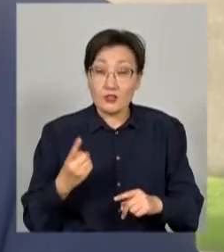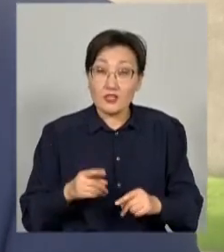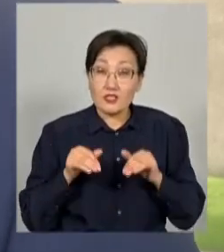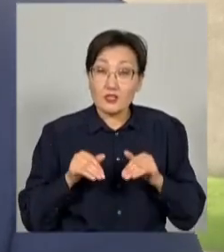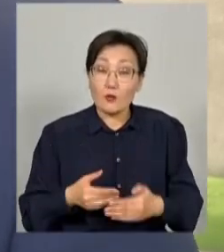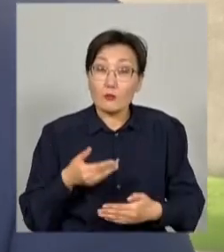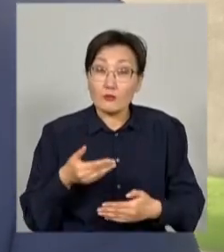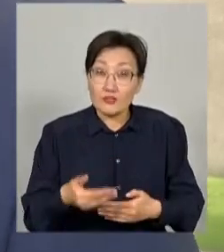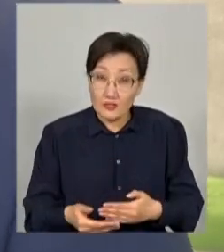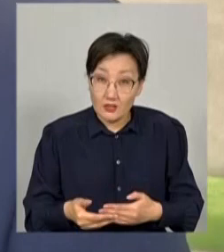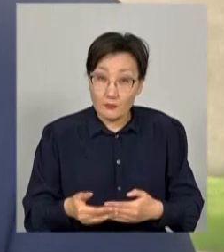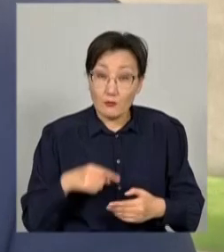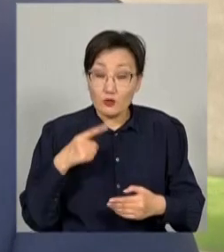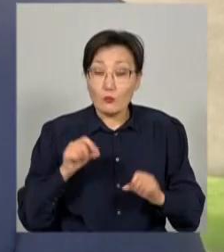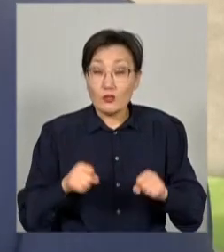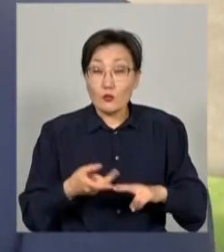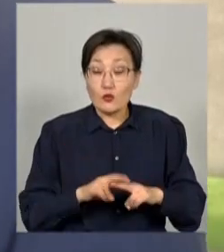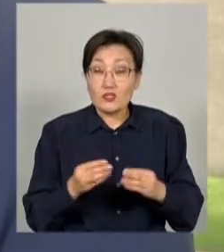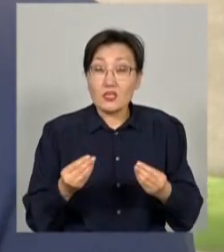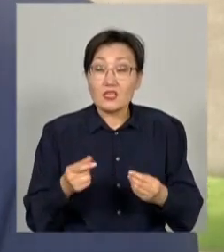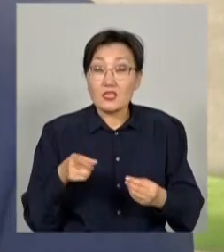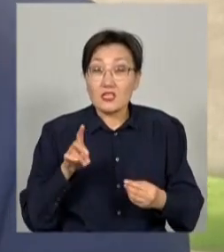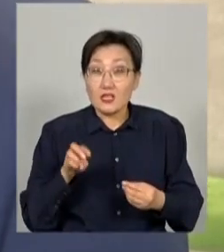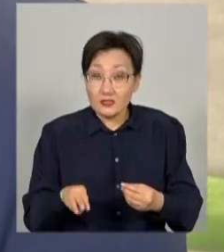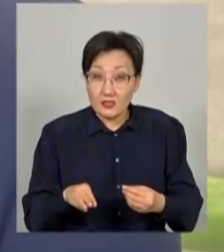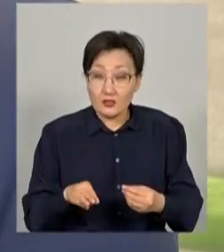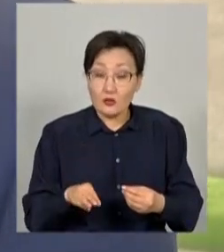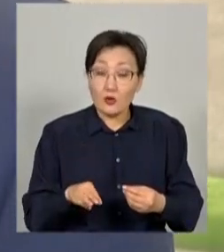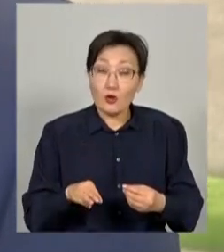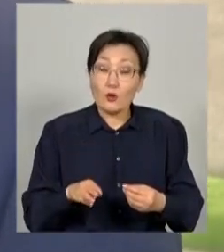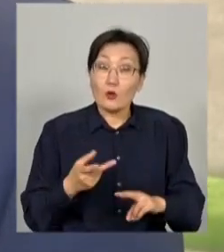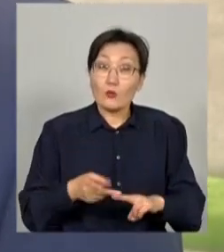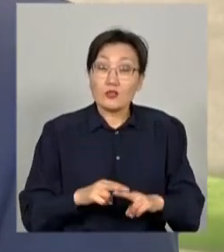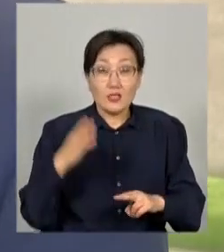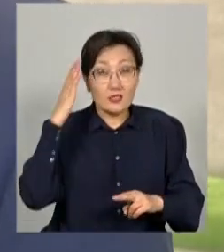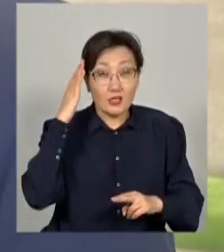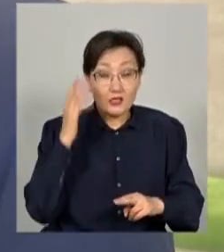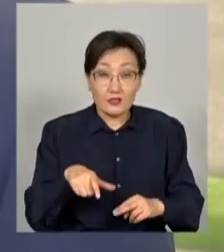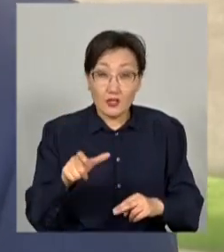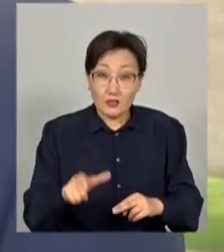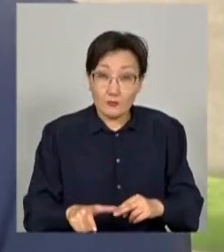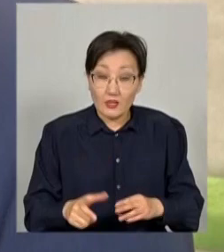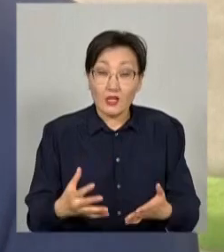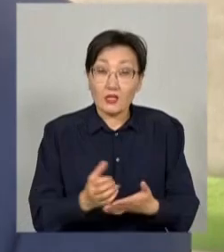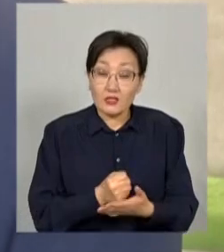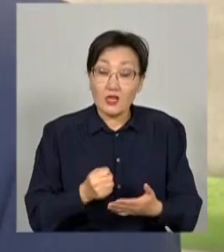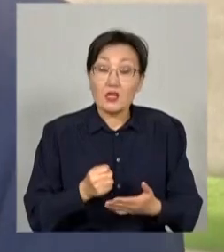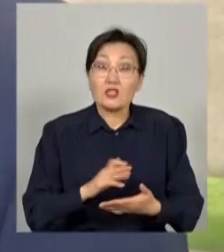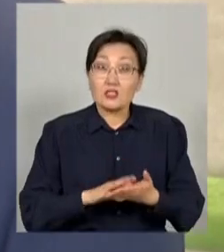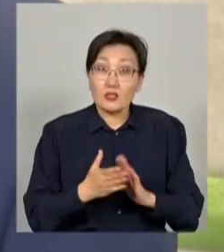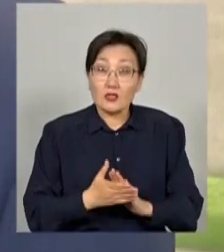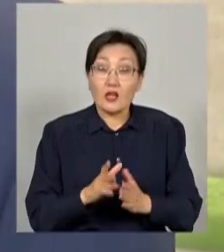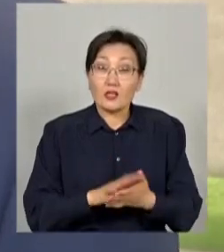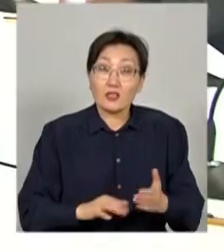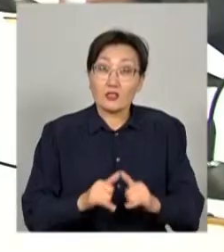ойлауға болады. Өйткені осы гранттарды тиесілі осы талантты тұлғаларға жететін болса, олар да арғарай дамып алып